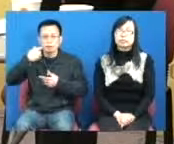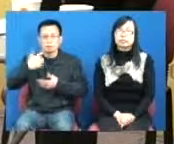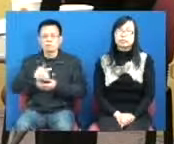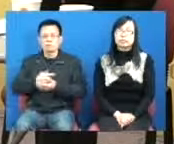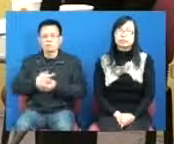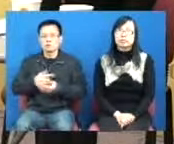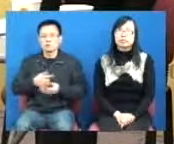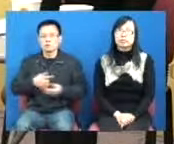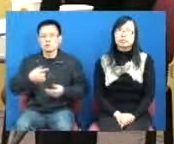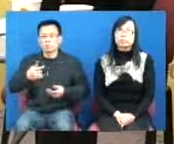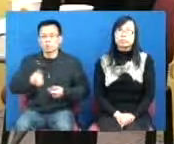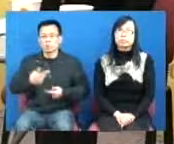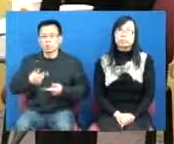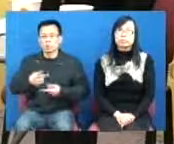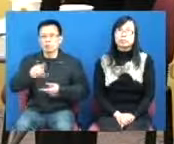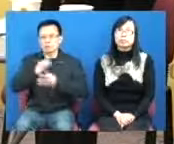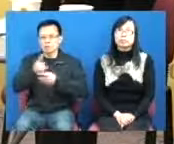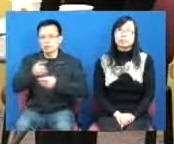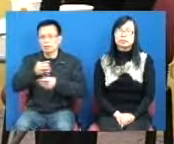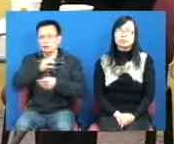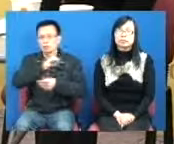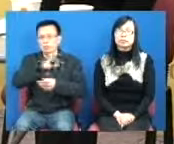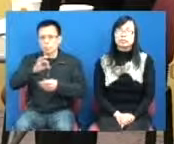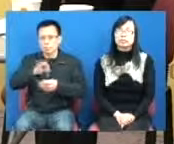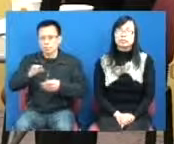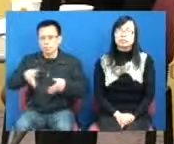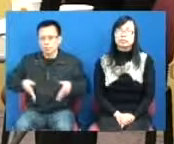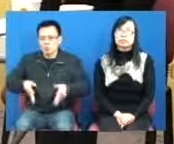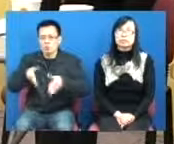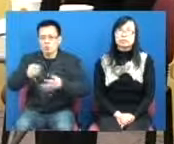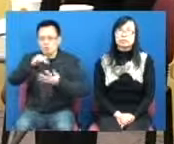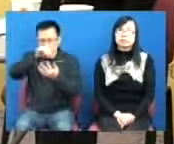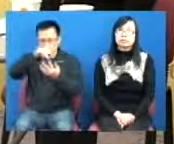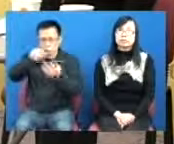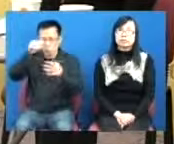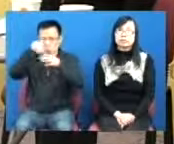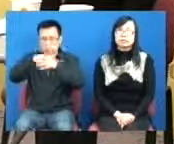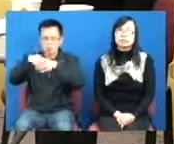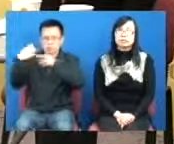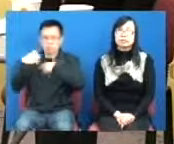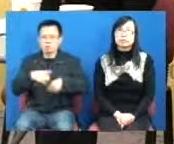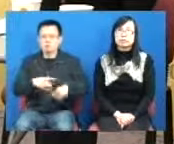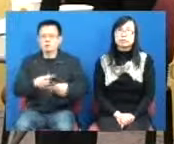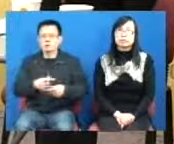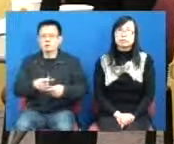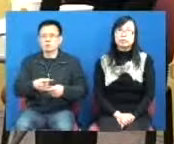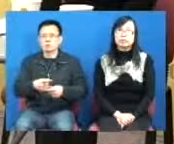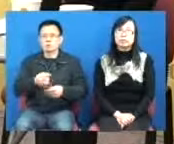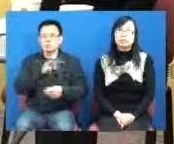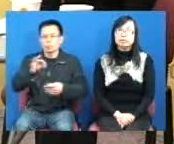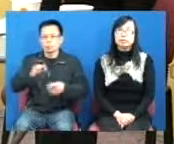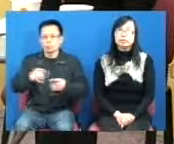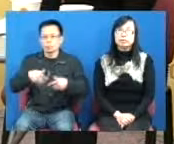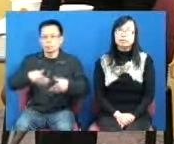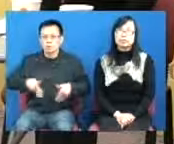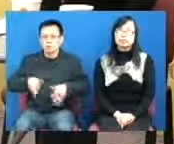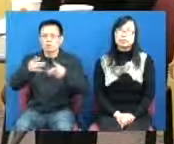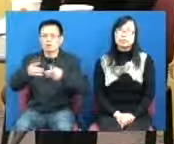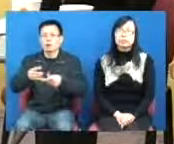所說因為他是沒有經歷過選舉他們沒有經歷過一個民間的選舉的話